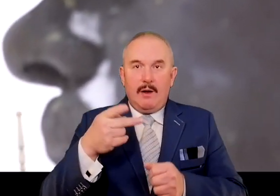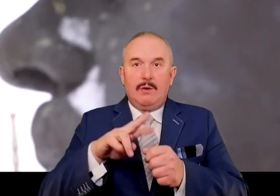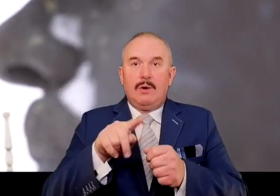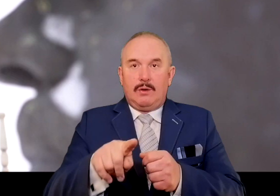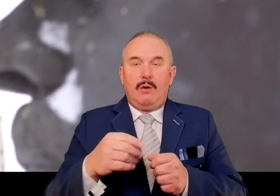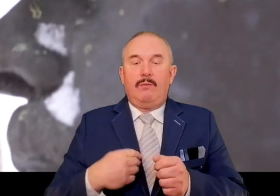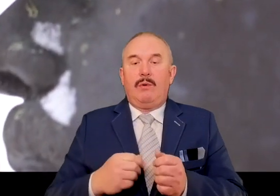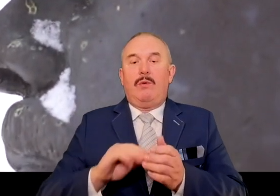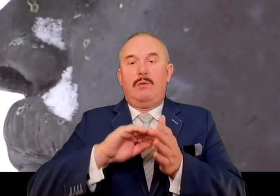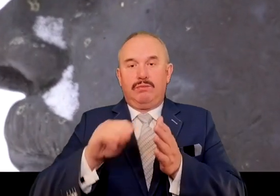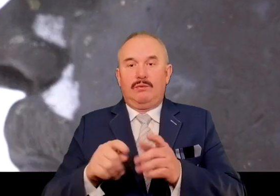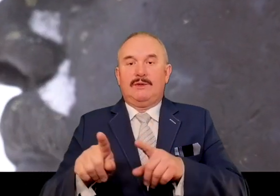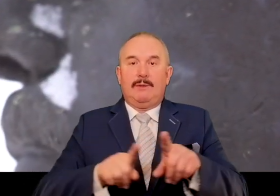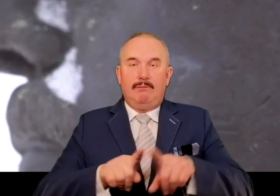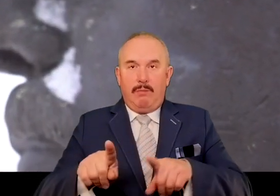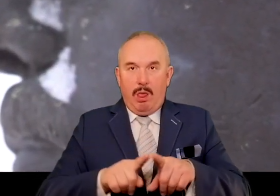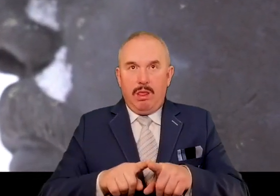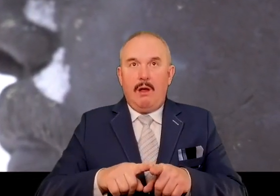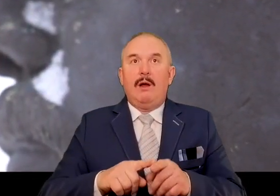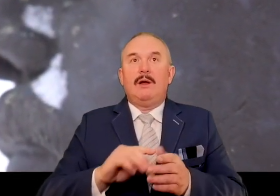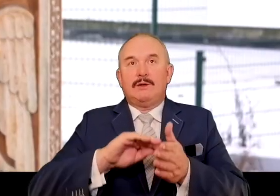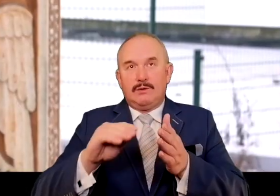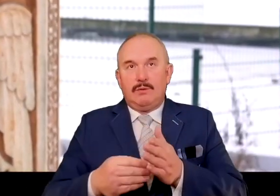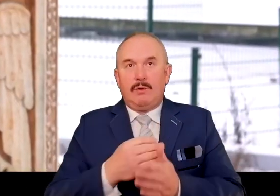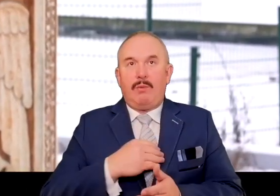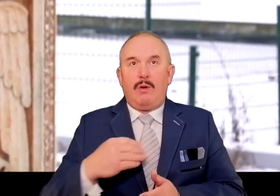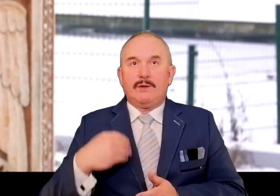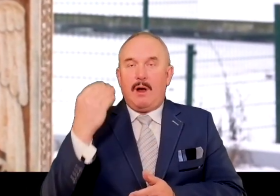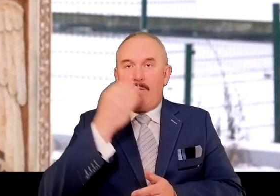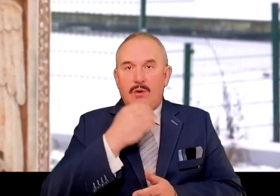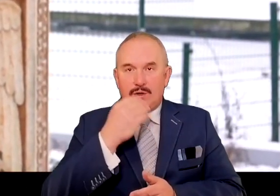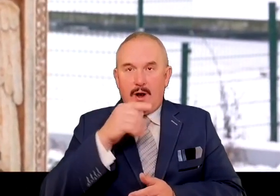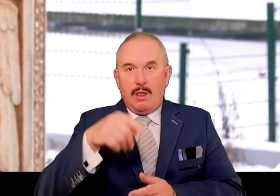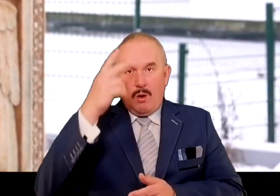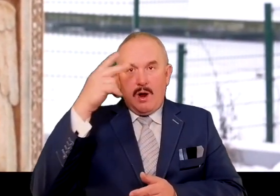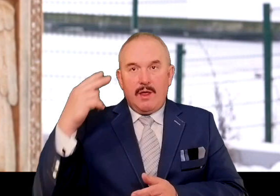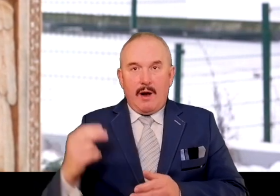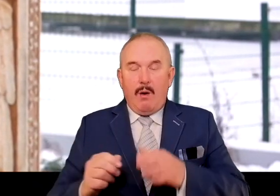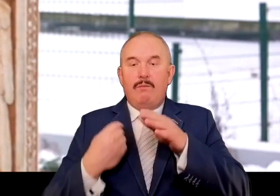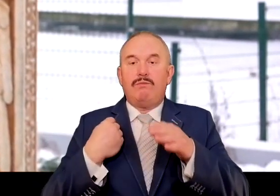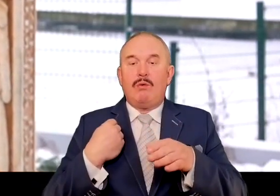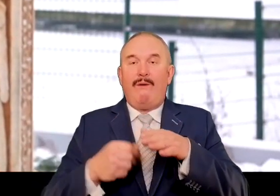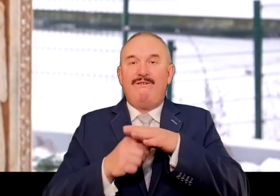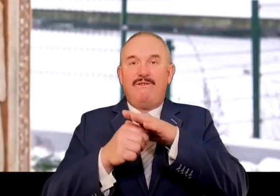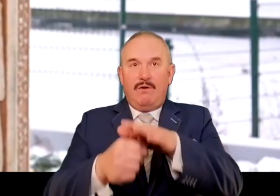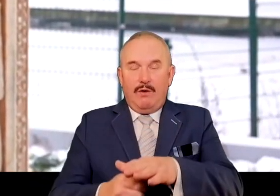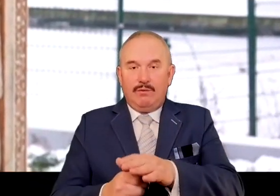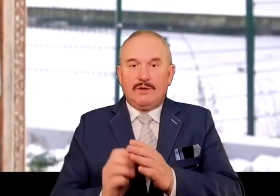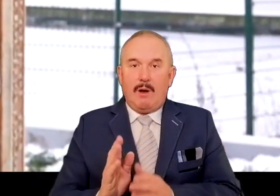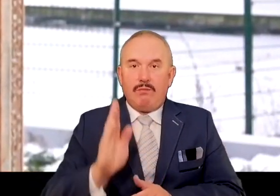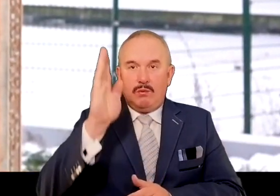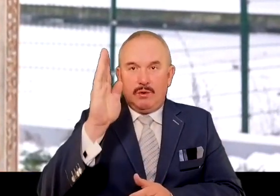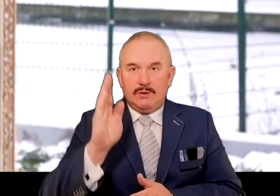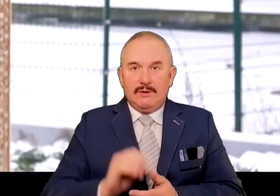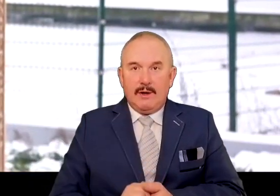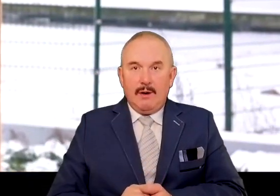tego symbolicznego aktu zaślubin Polski z morzem. Generał Haller jako dowódca frontu północnego,